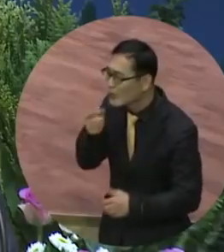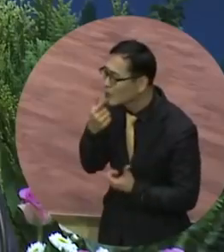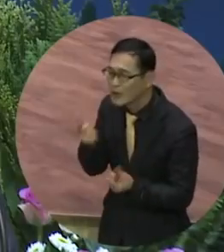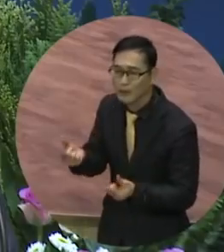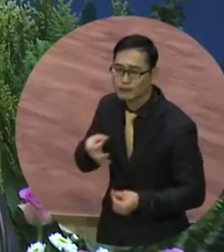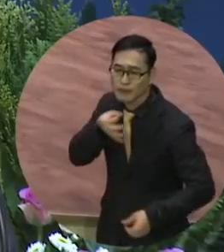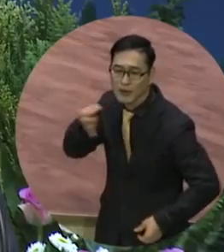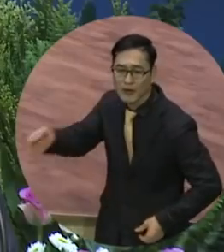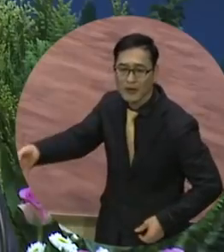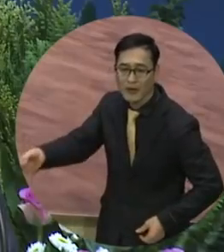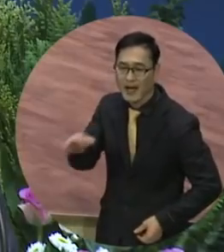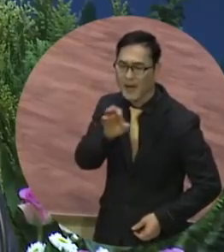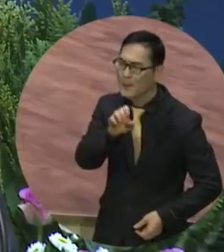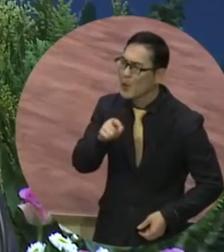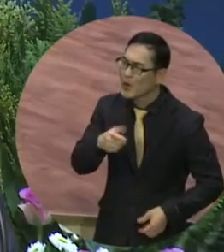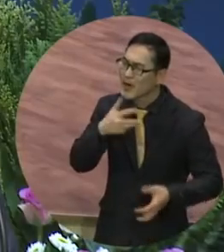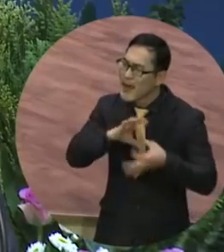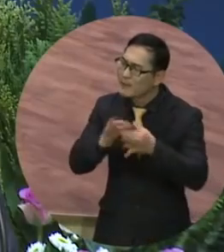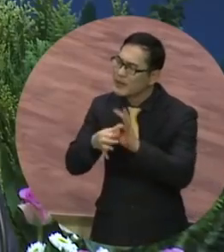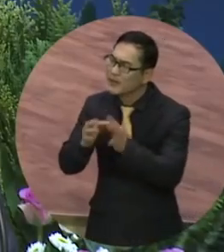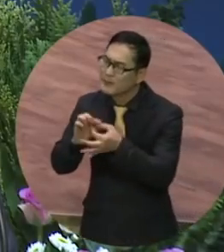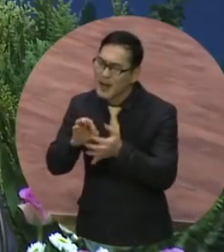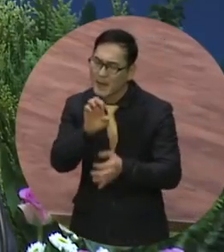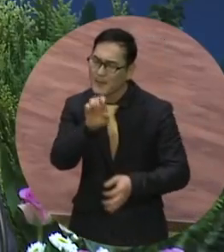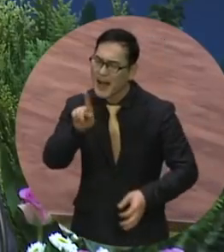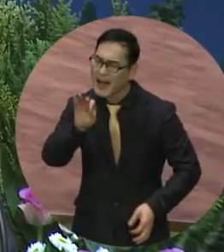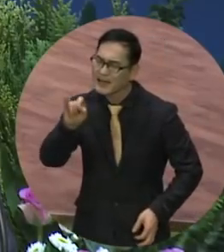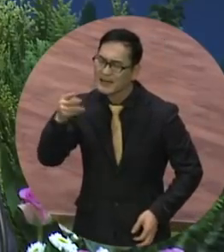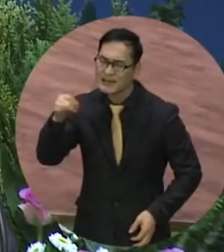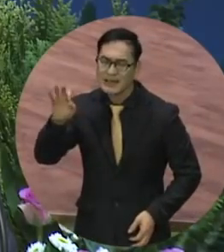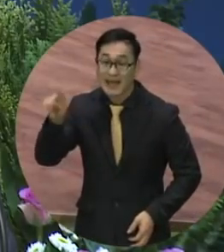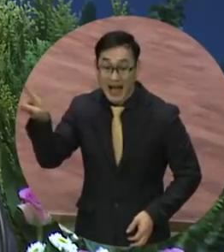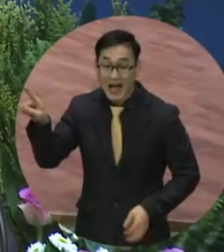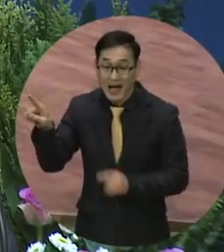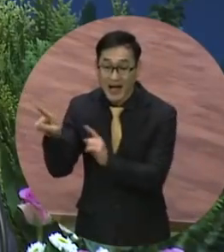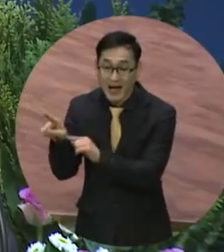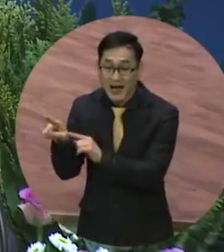했는데 파이디아 그랬어요. 미성숙한 아이를 말합니다.